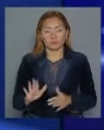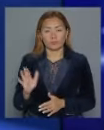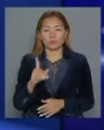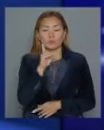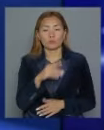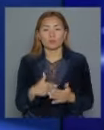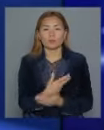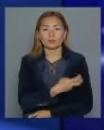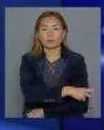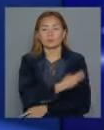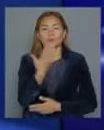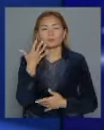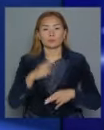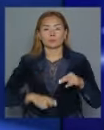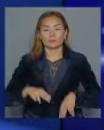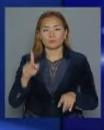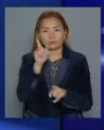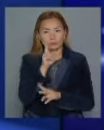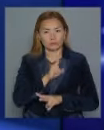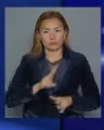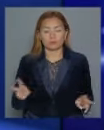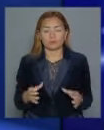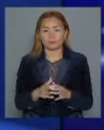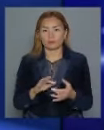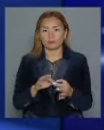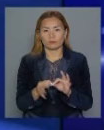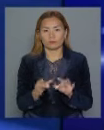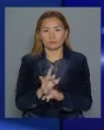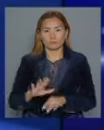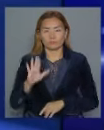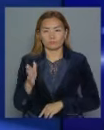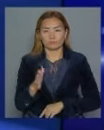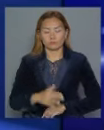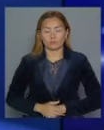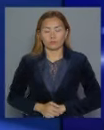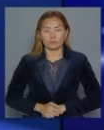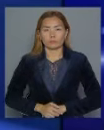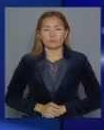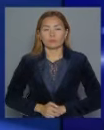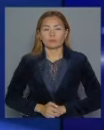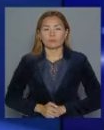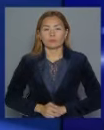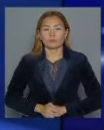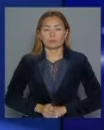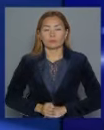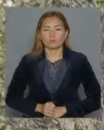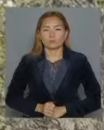Әзірге жаңа емхананың қашан салынатыны белгісіз. Әріптесім Гауһар Нұрлыбек қызымен мән-жаймен танысып қайтты.